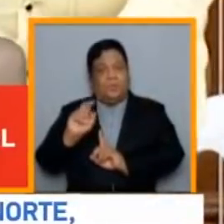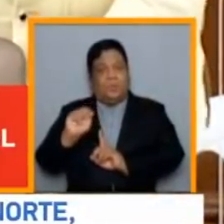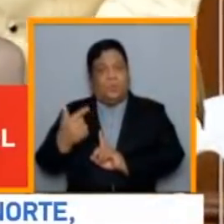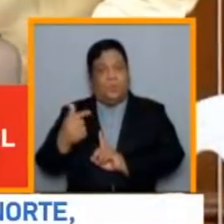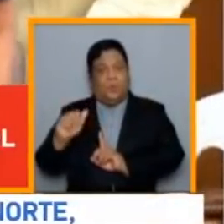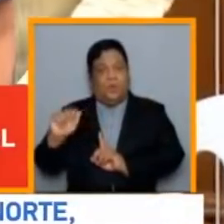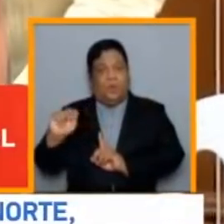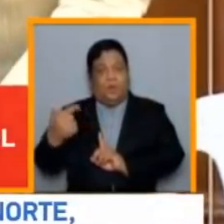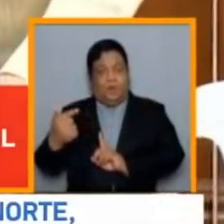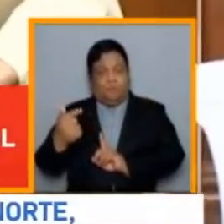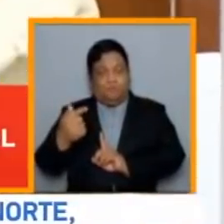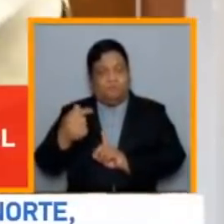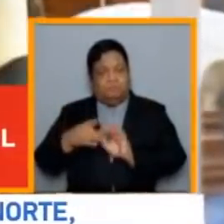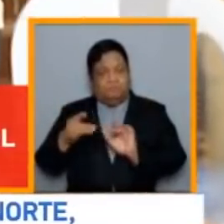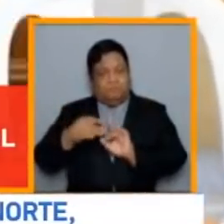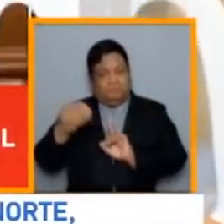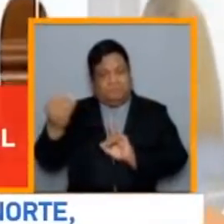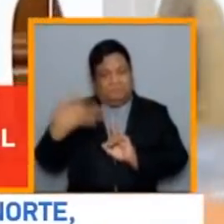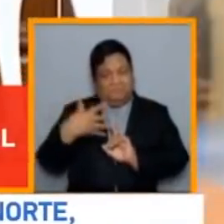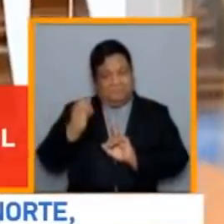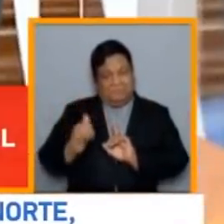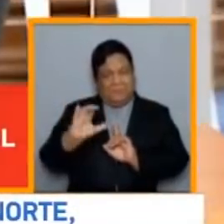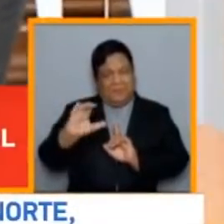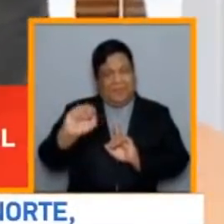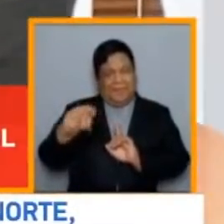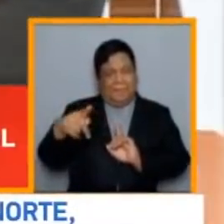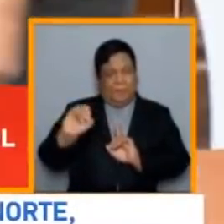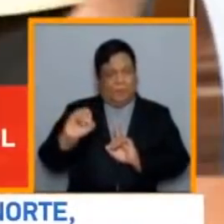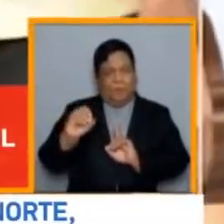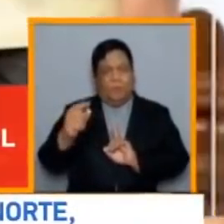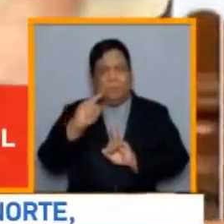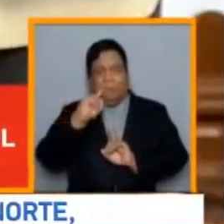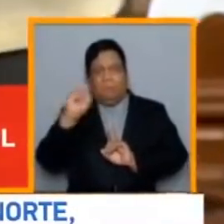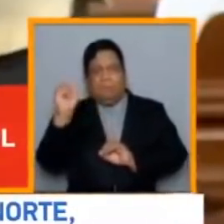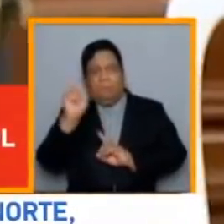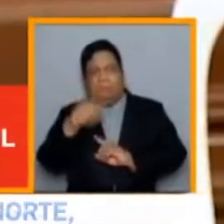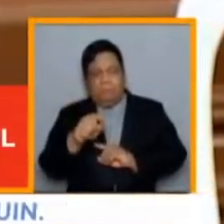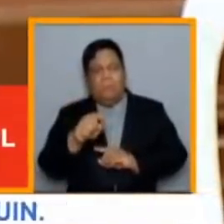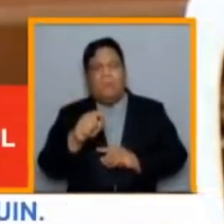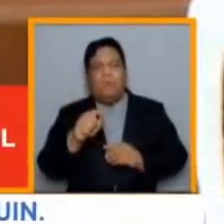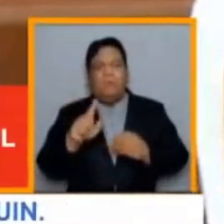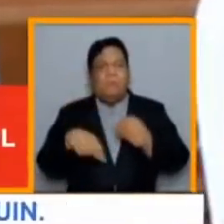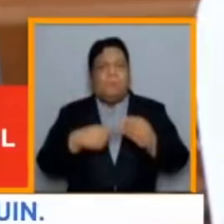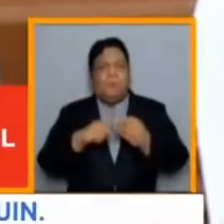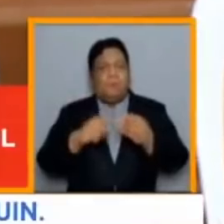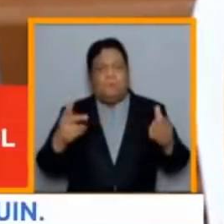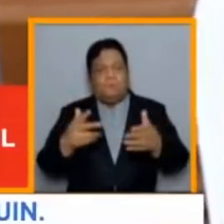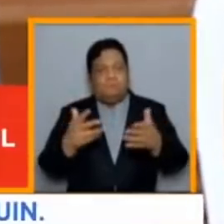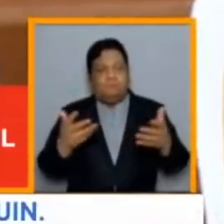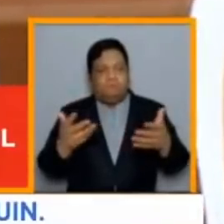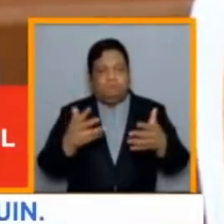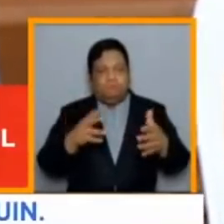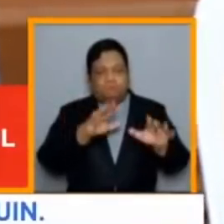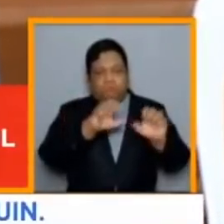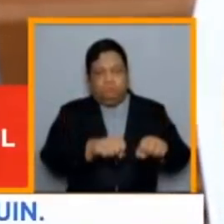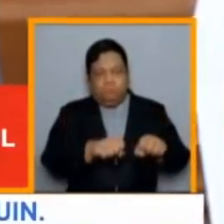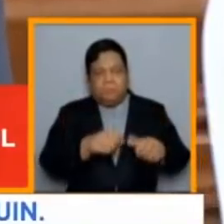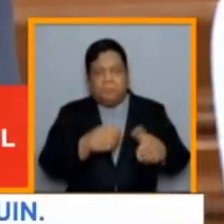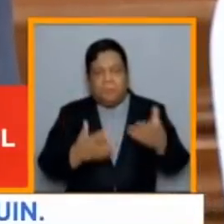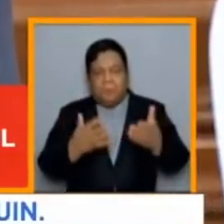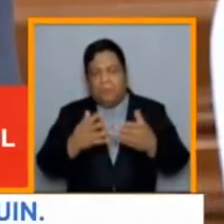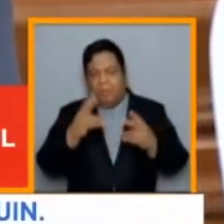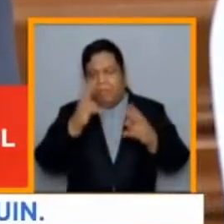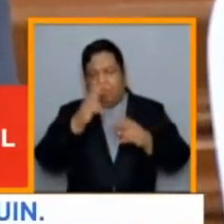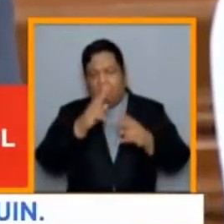mga sabungero. Paliwanag naman ni Campo, hindi niya raw ito maalala. Baka raw slip of the tongue lang. Si Police Colonel Cecilio Ison